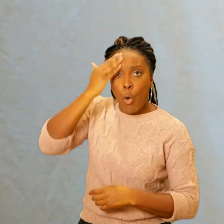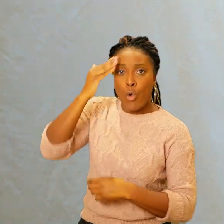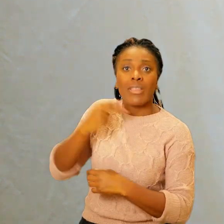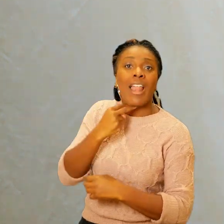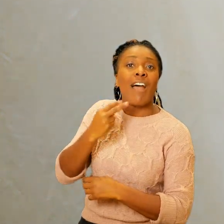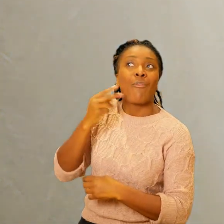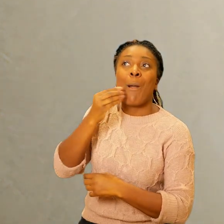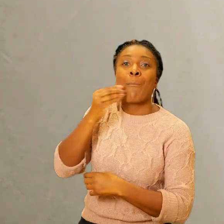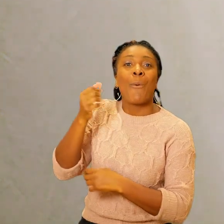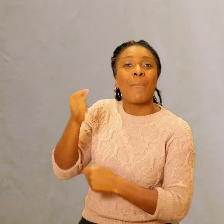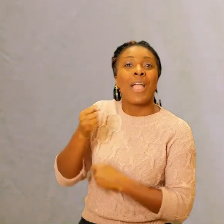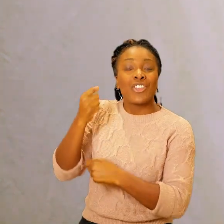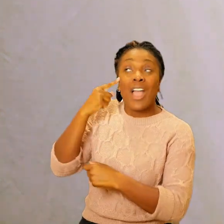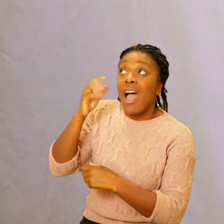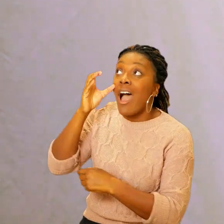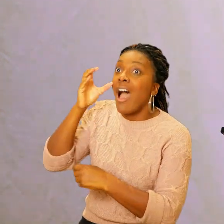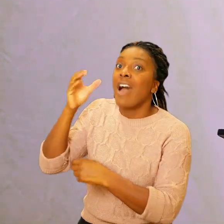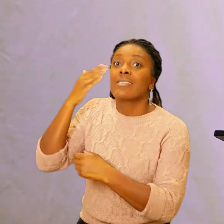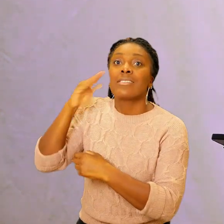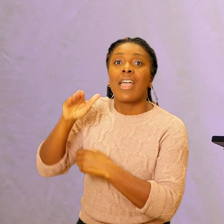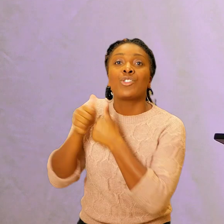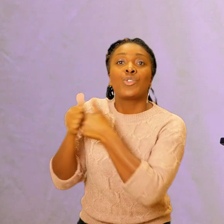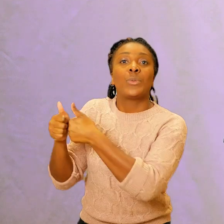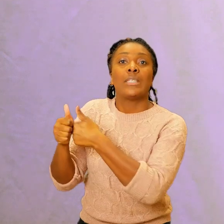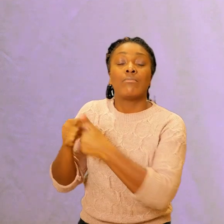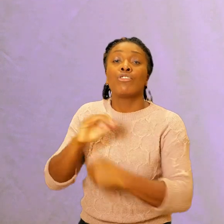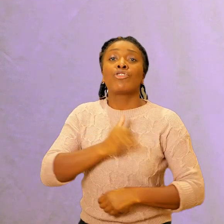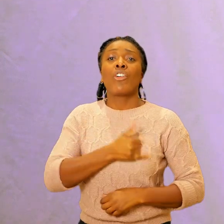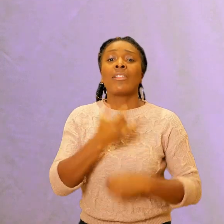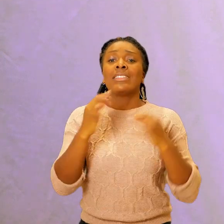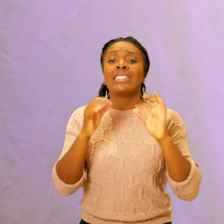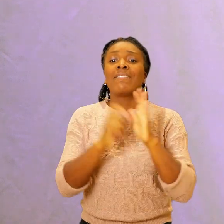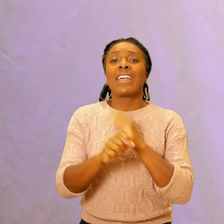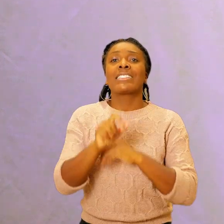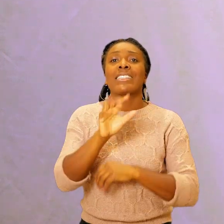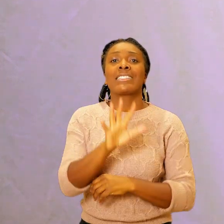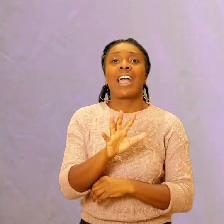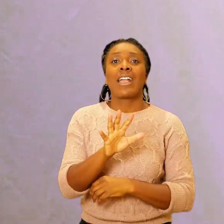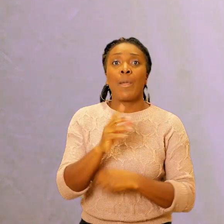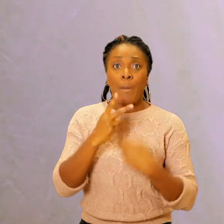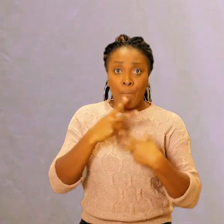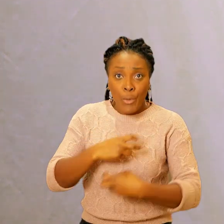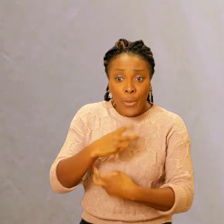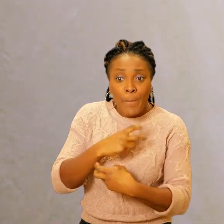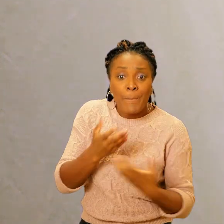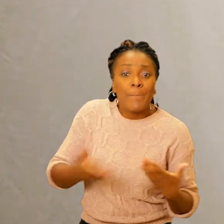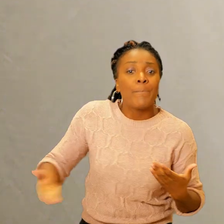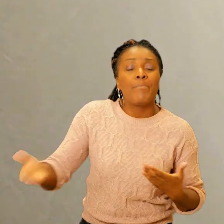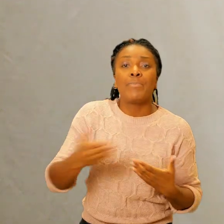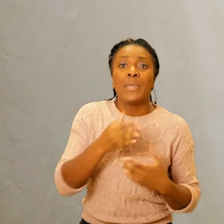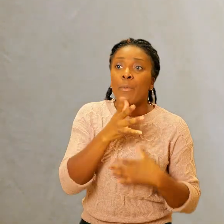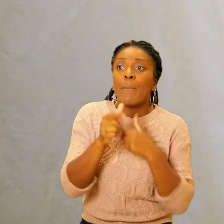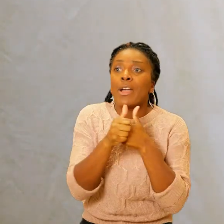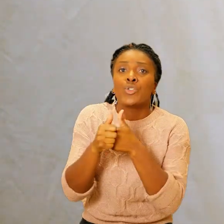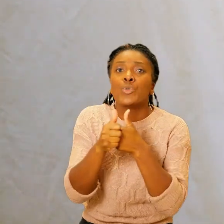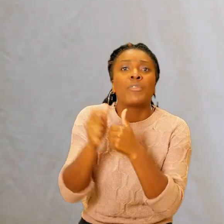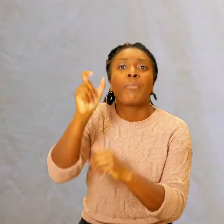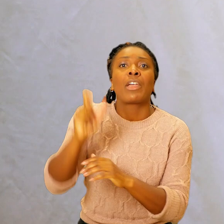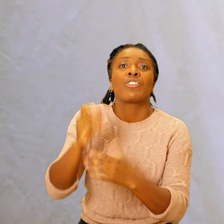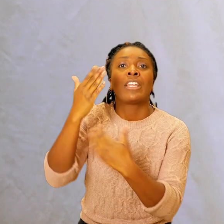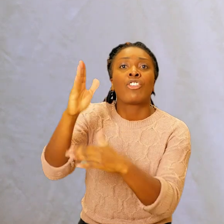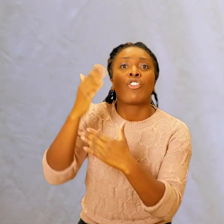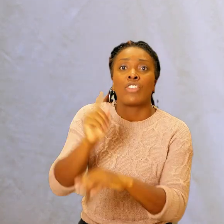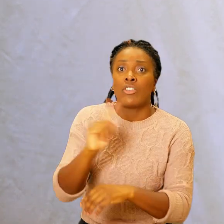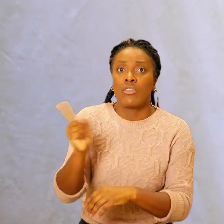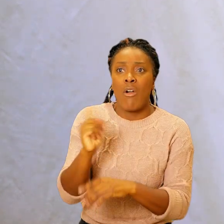voix pour pouvoir le suivre. Il dit même dans Jean 10, verset 5, que ces brebis ne suivront point un étranger, mais elles